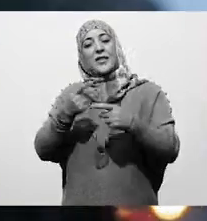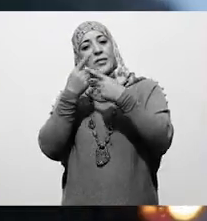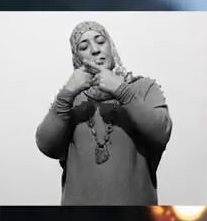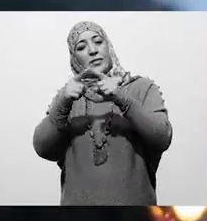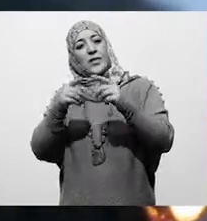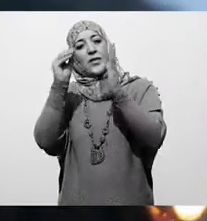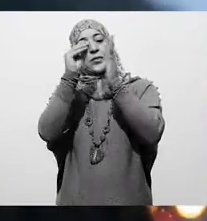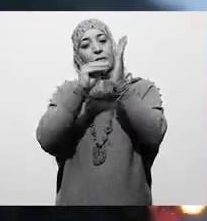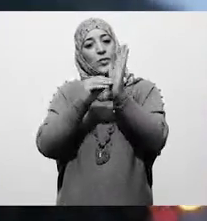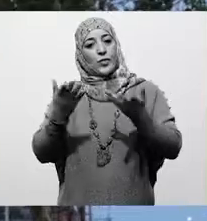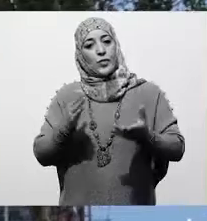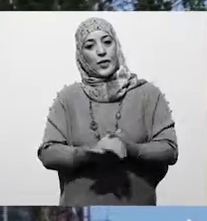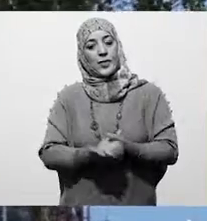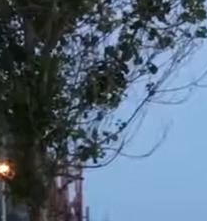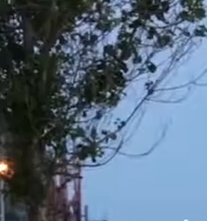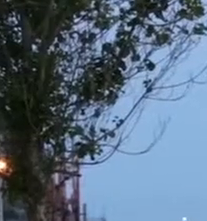évidences.